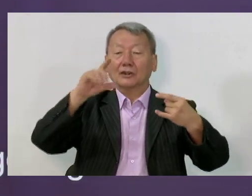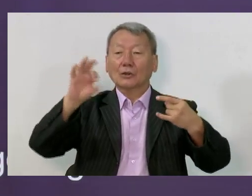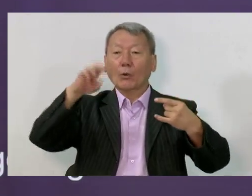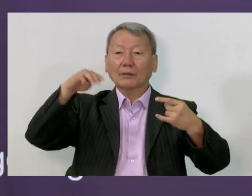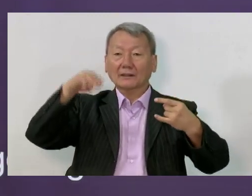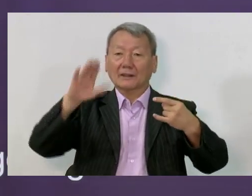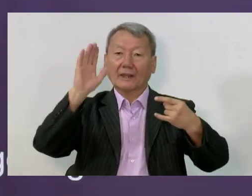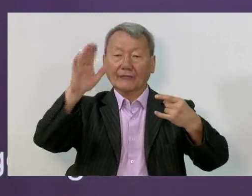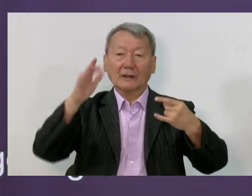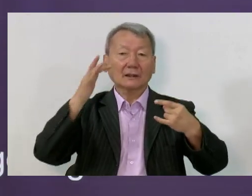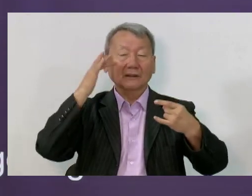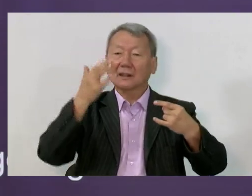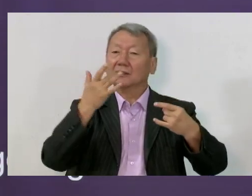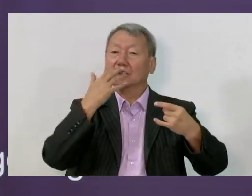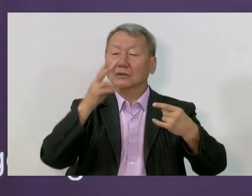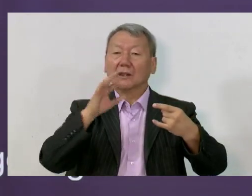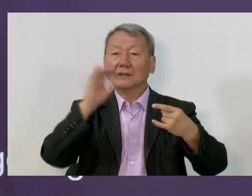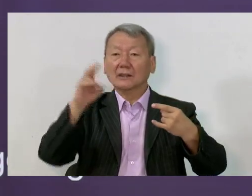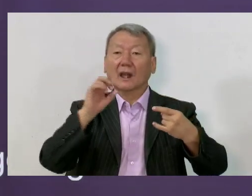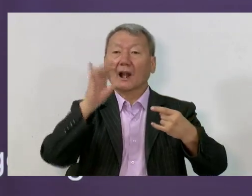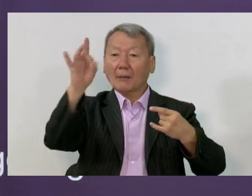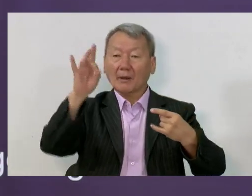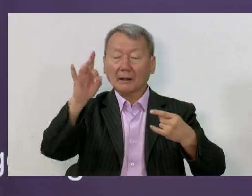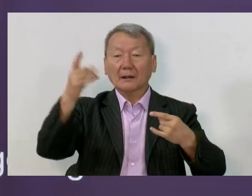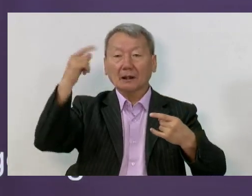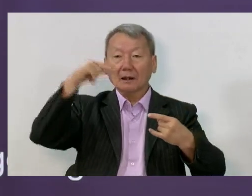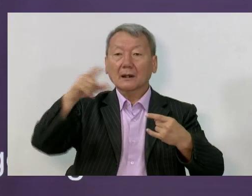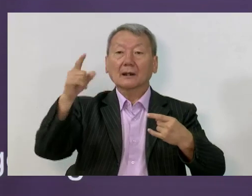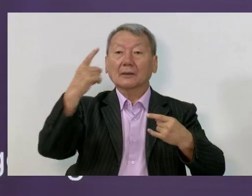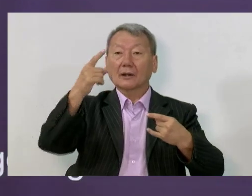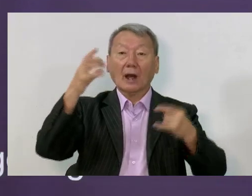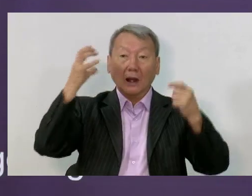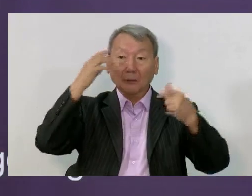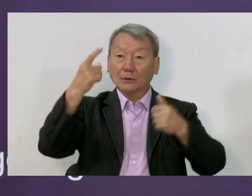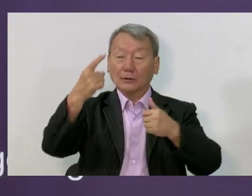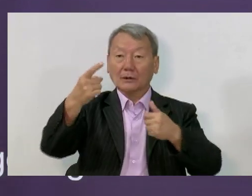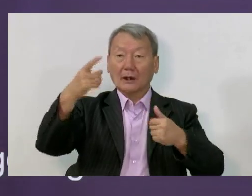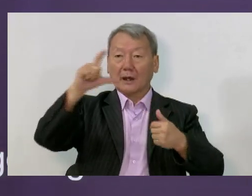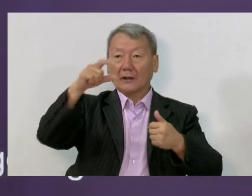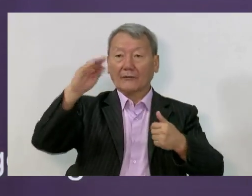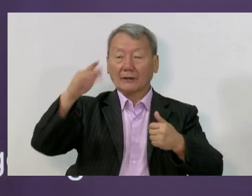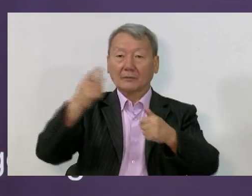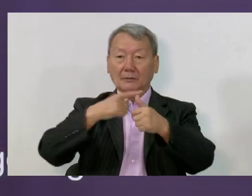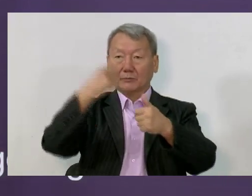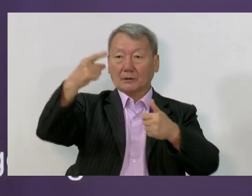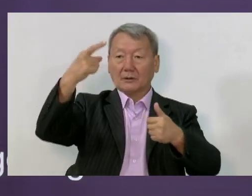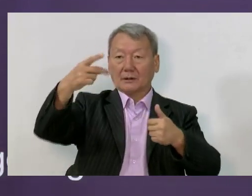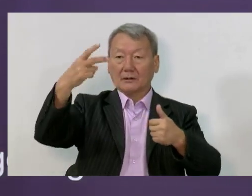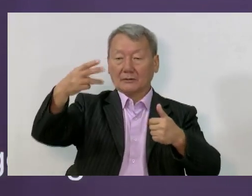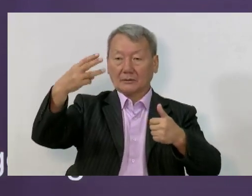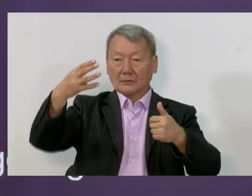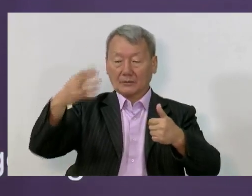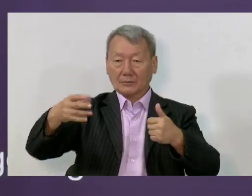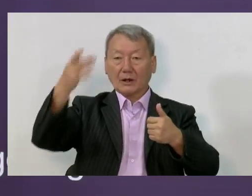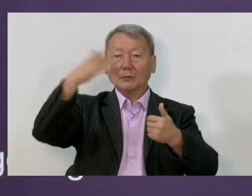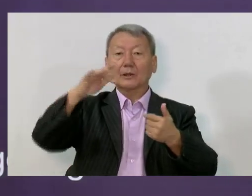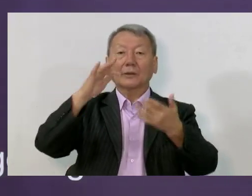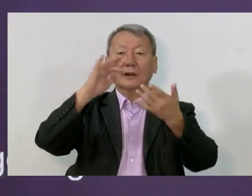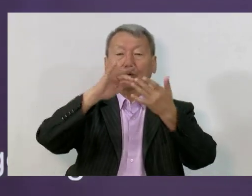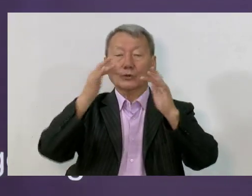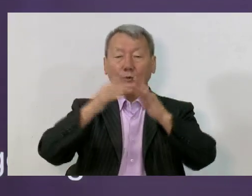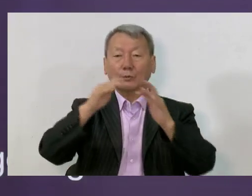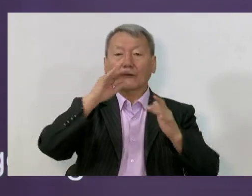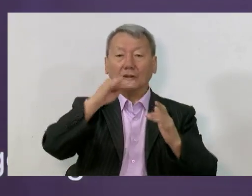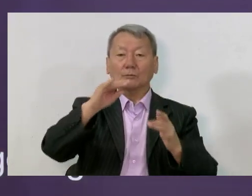через областные медиа-центры, Кыргызское национальное информационное агентство Хабар, а также на радиостанциях ЛФМ, Биринч Радио, Кыргыз Радиосу, Морал ФМ, на